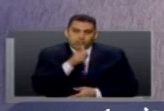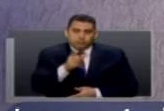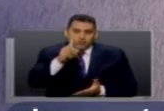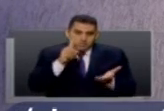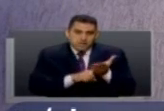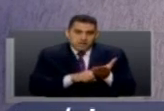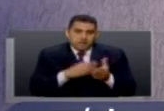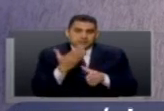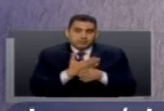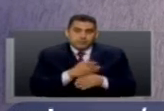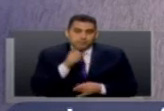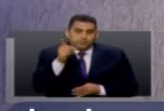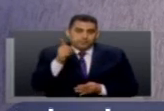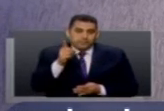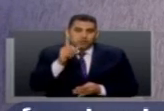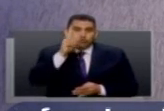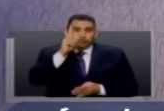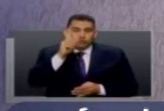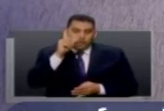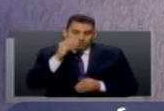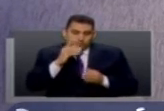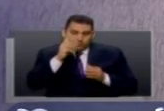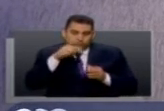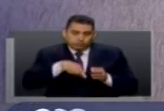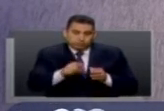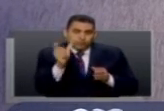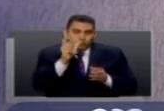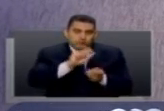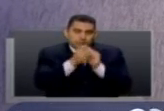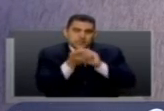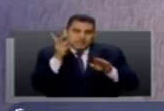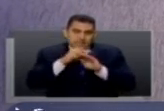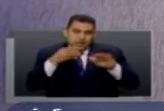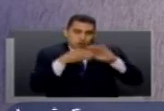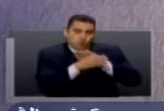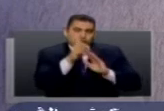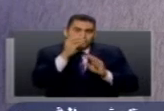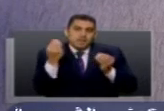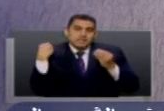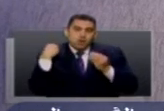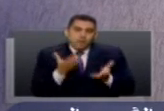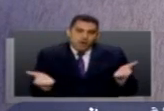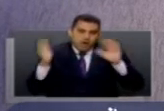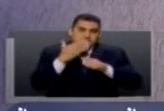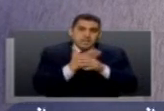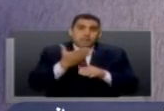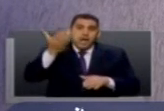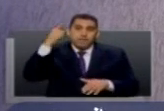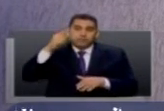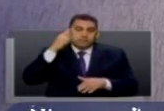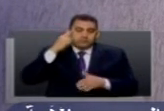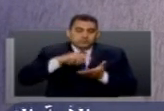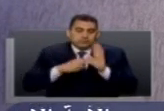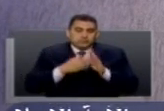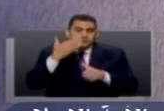على ذلك انه سيعود افضل مما كان عليه لان الذي كان عليه في السابق كان مبنيا على لا